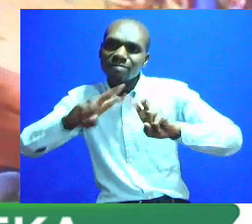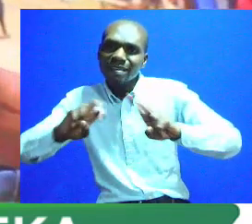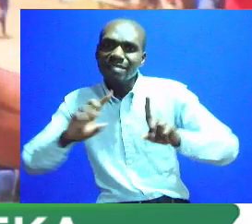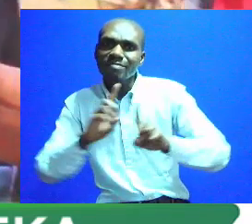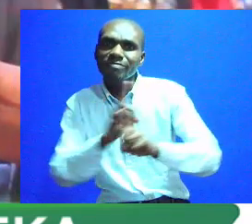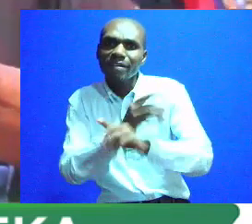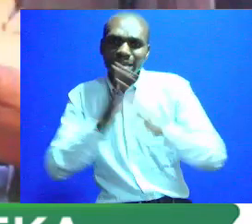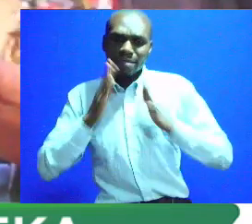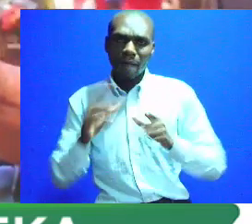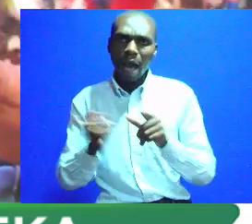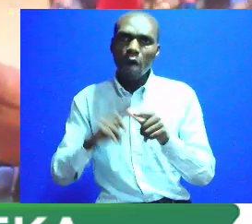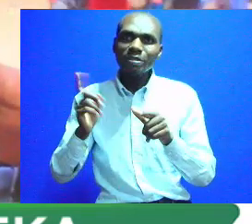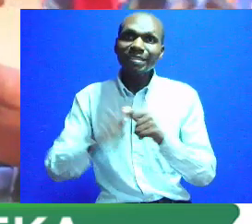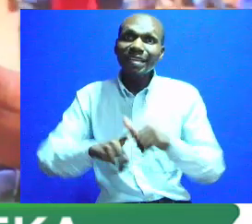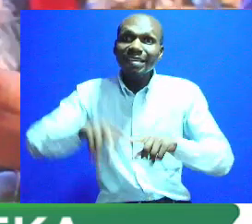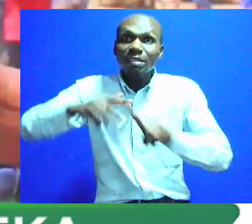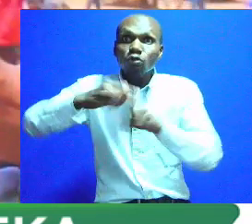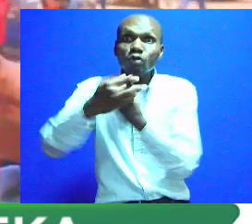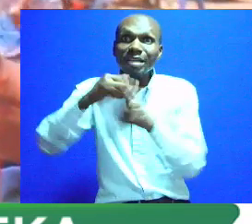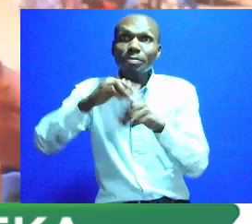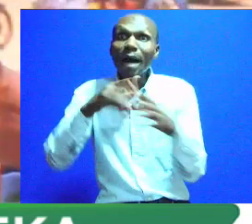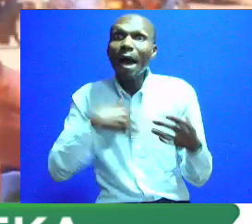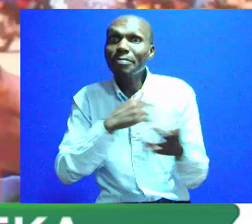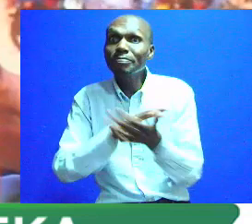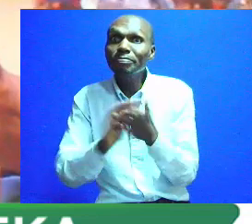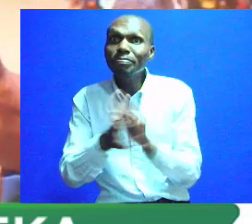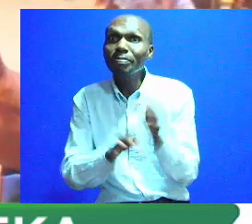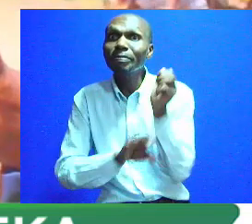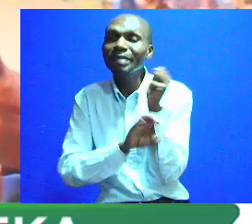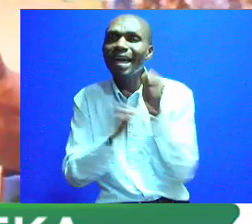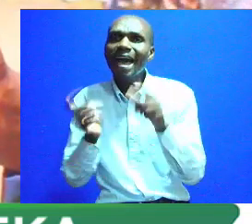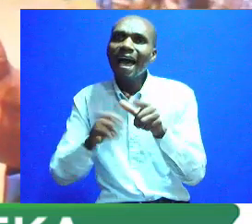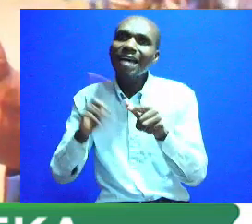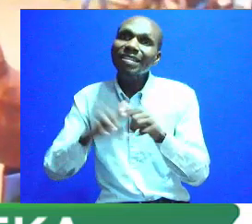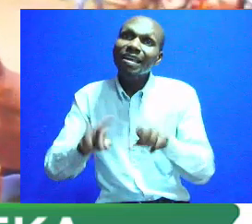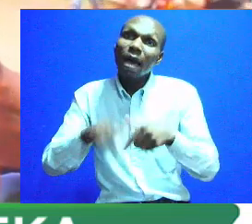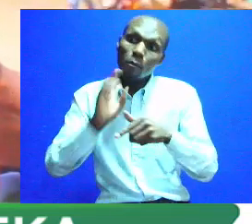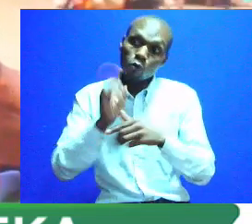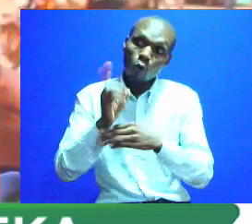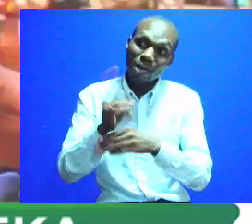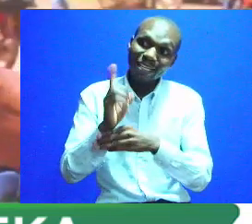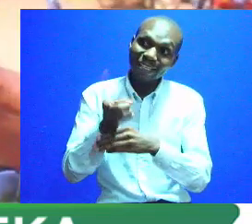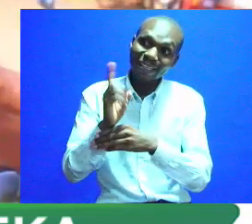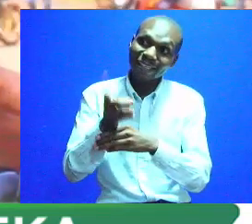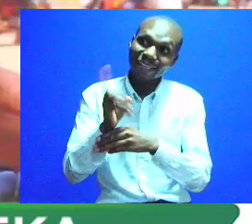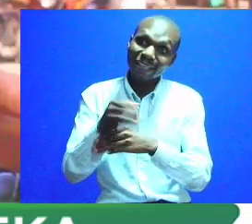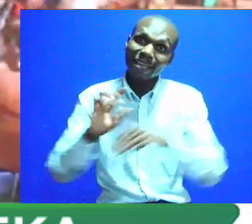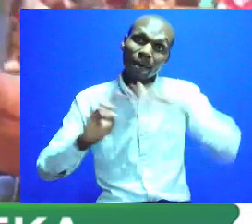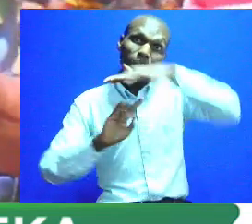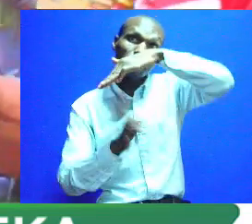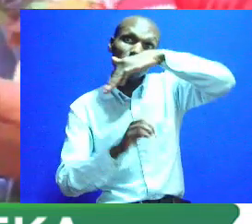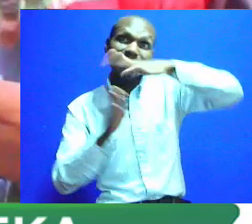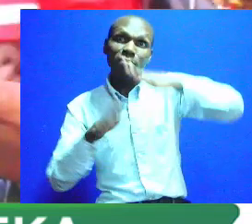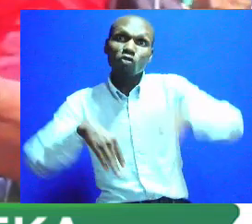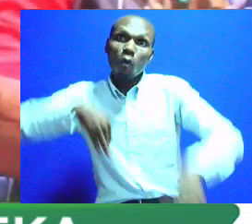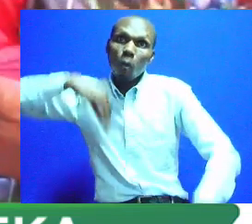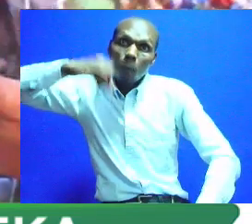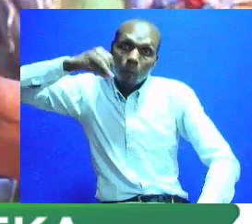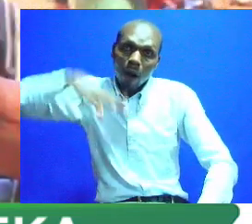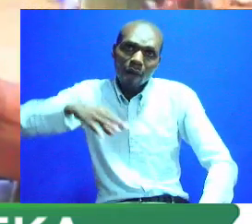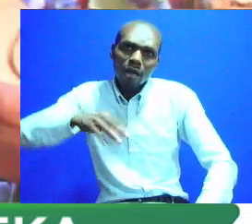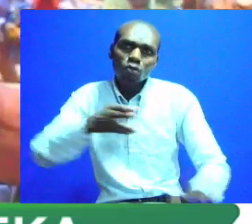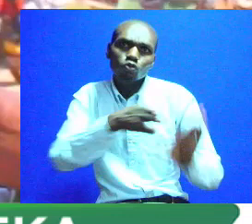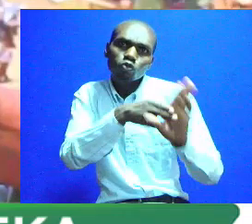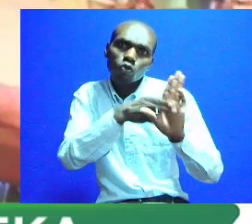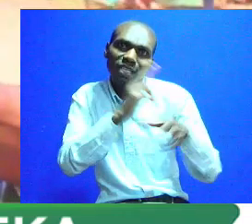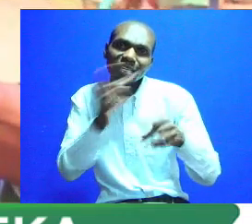ega procurement it transformer to yo Kenya ngima so I'm giving notice to honorable chiri chiri aruga ari onye ta iko nyara ga